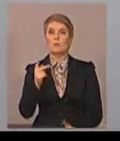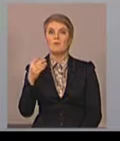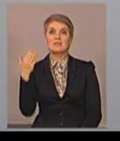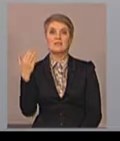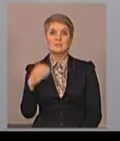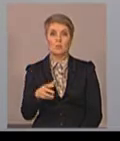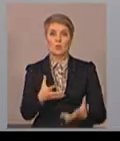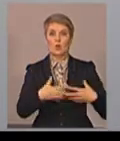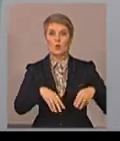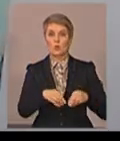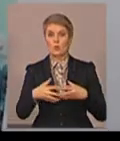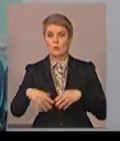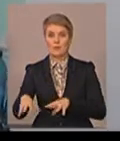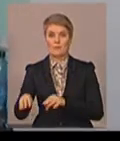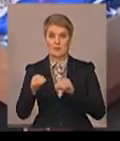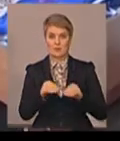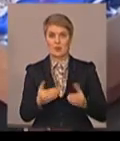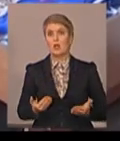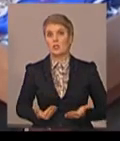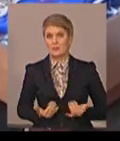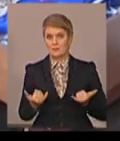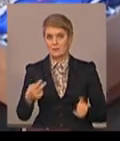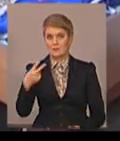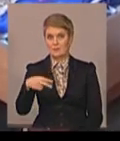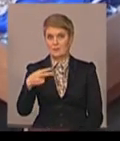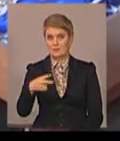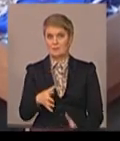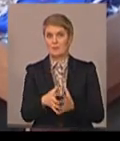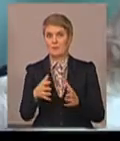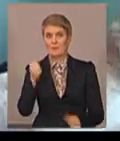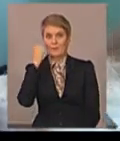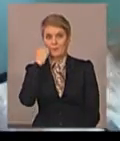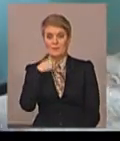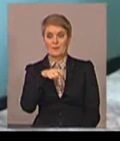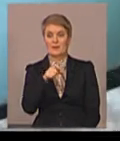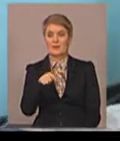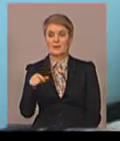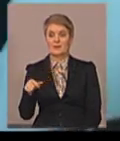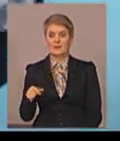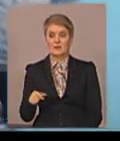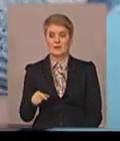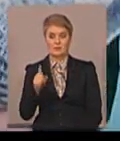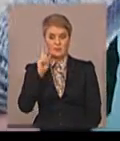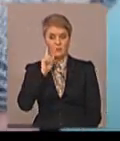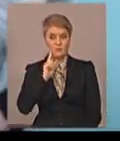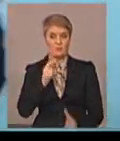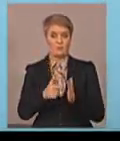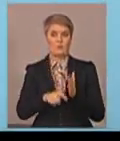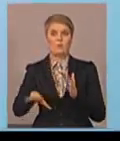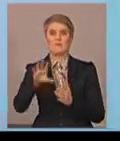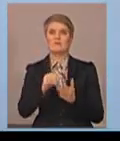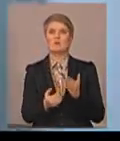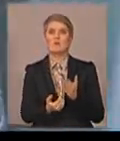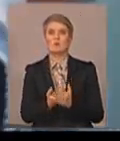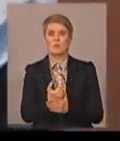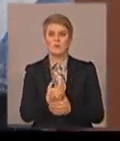150 родин переселенців. Проживають нині 20, здебільшого пенсіонери. Ну, уютненька кімнатка, тут все нове, от це от